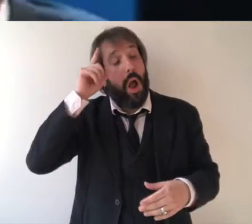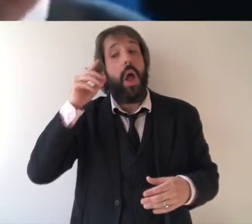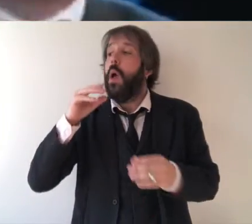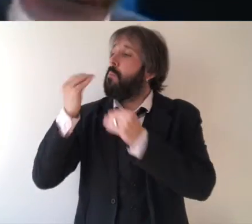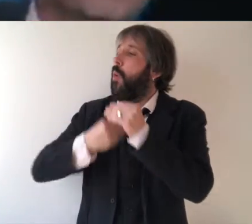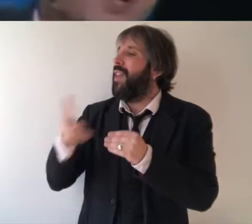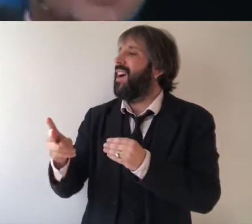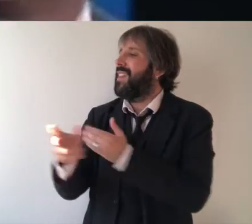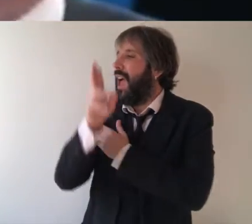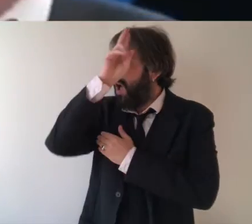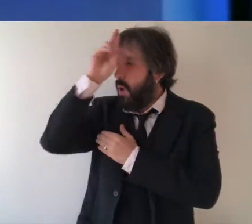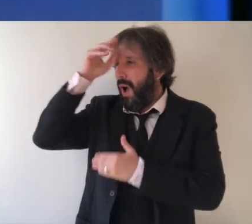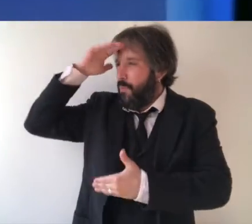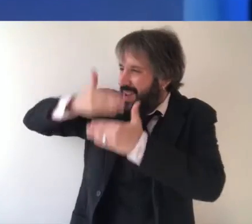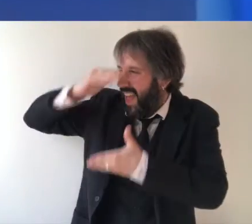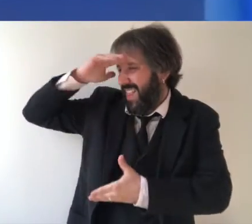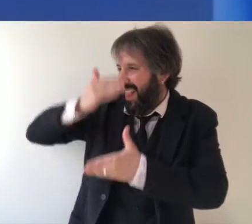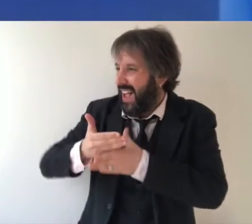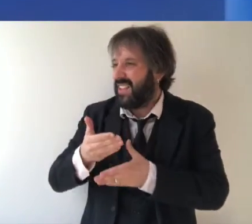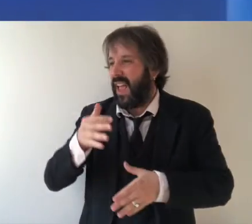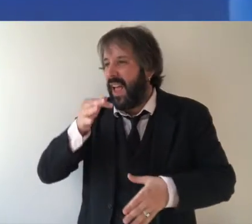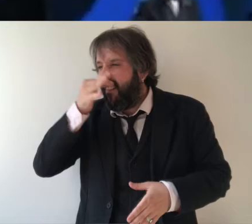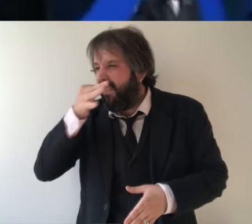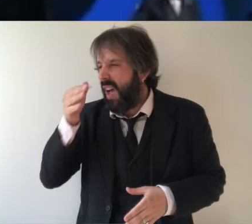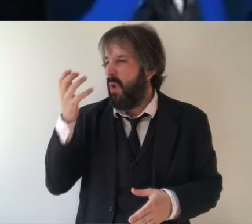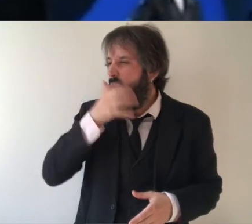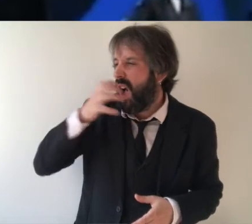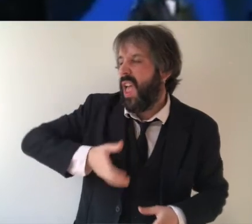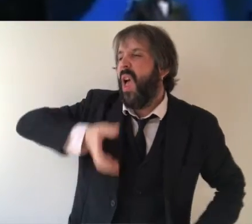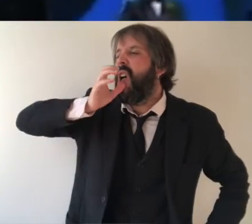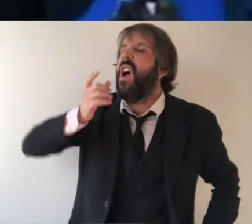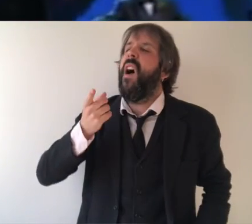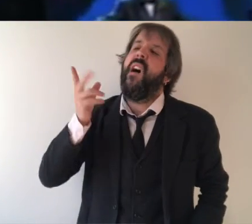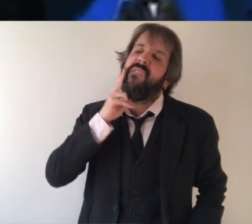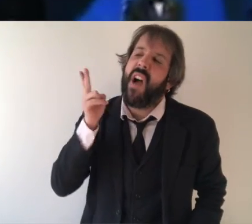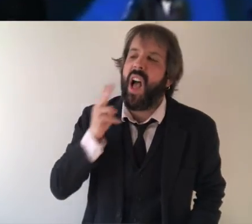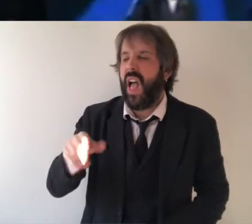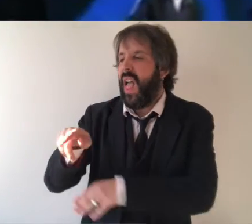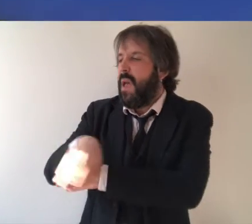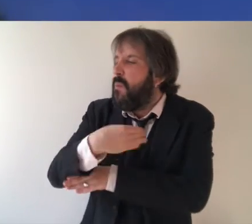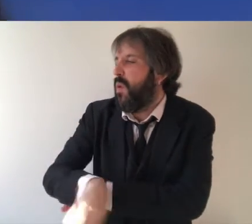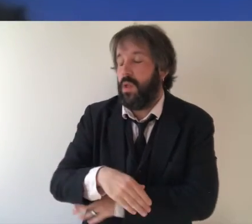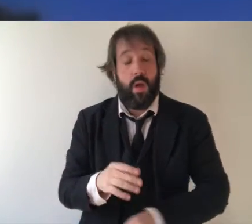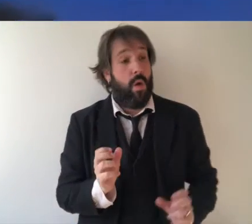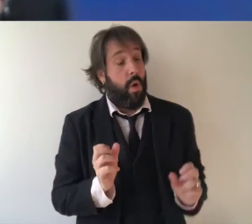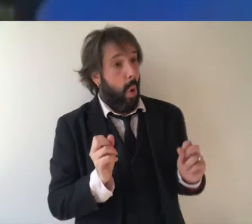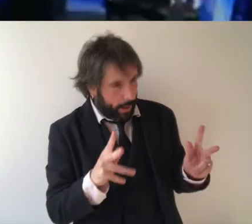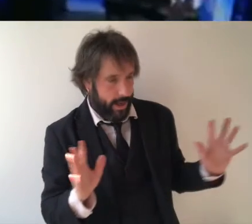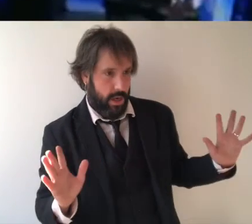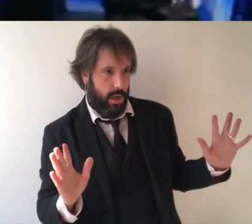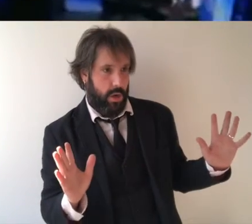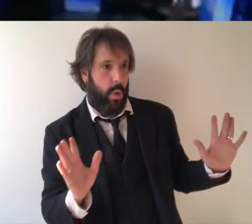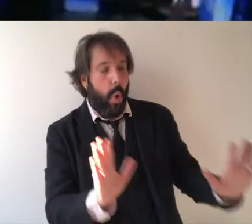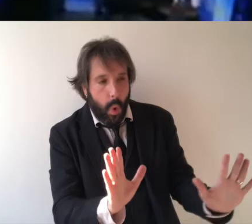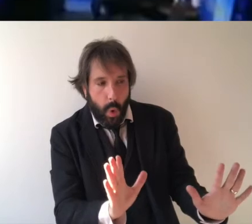Astier, eh bien, c'est Camelot, c'est le Moyen-Âge, c'est les auberges sordides, la vinasse et les putes. Ah, ok. François,